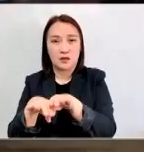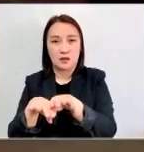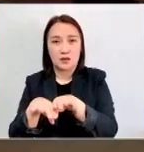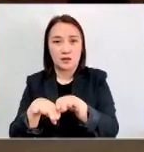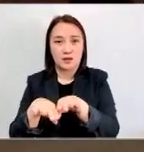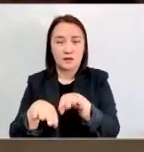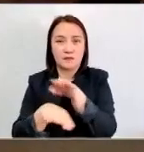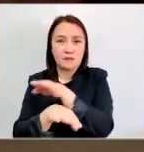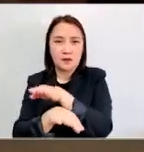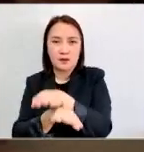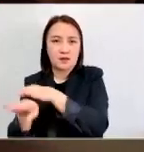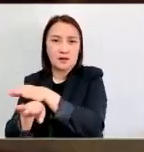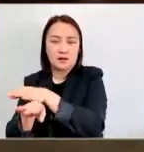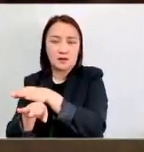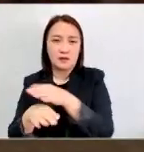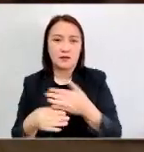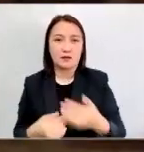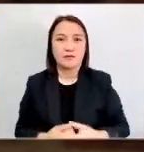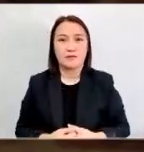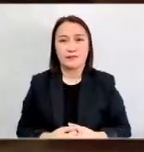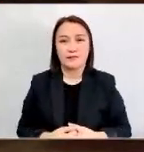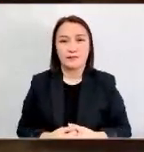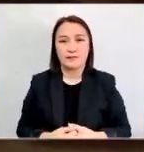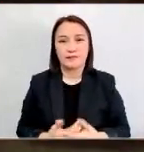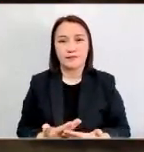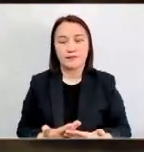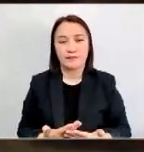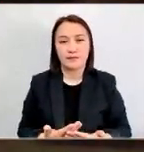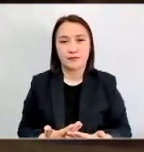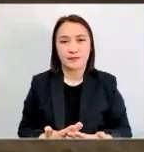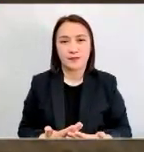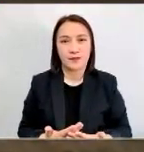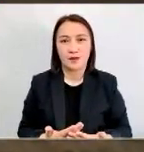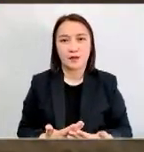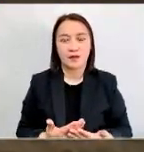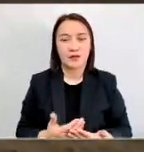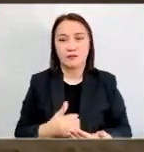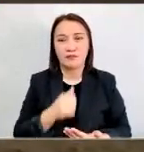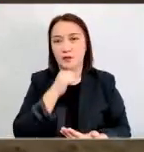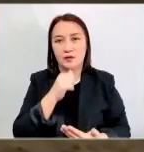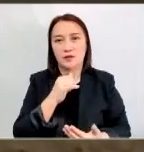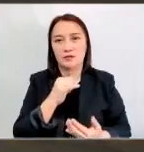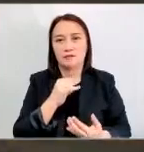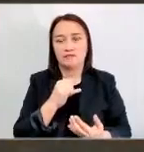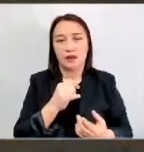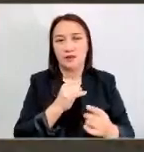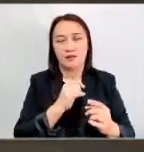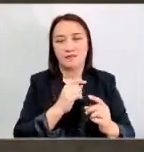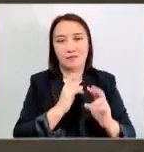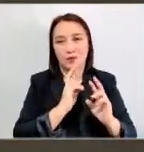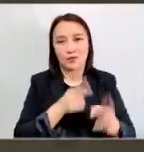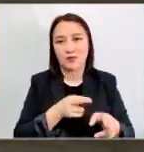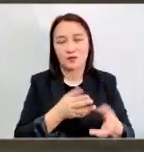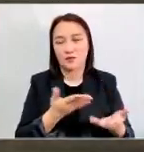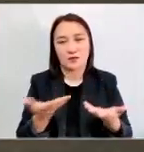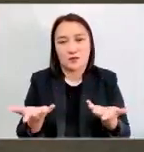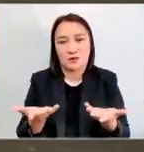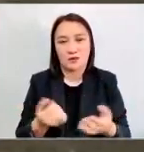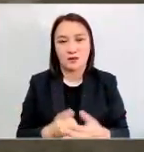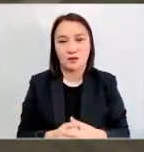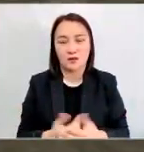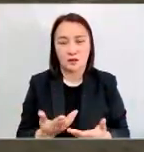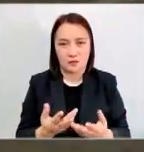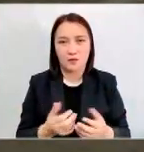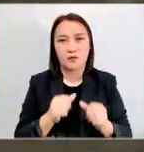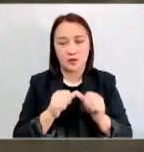van. Hindi na rin nagbigay ng pahayag ang driver ng trailer truck at puting SUV. Patuloy na iniimbestigahan ng mga otoridad